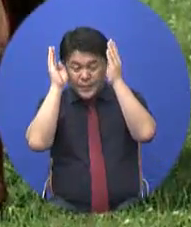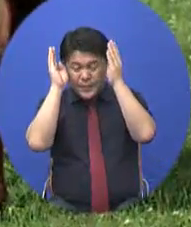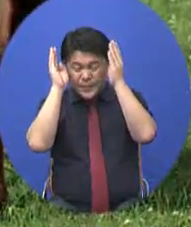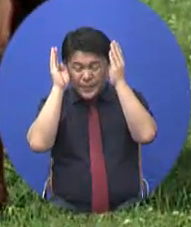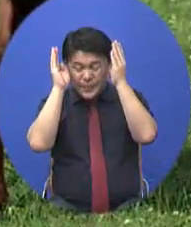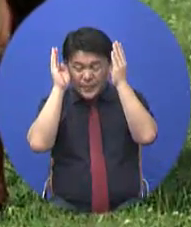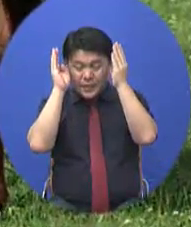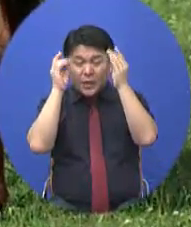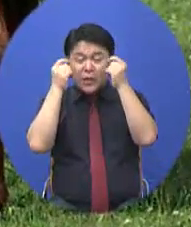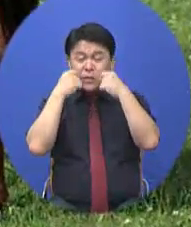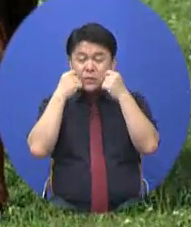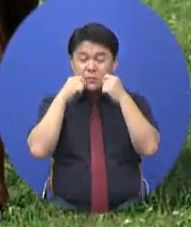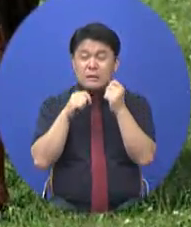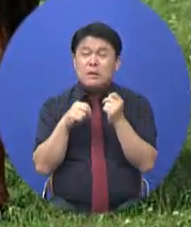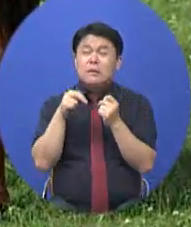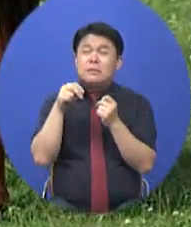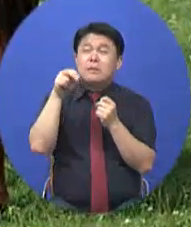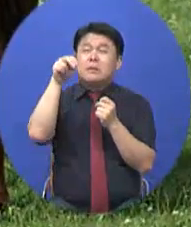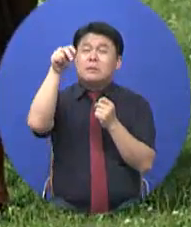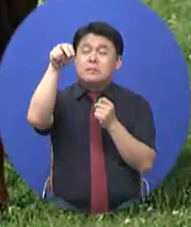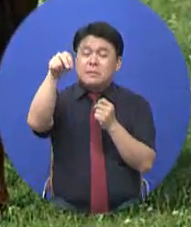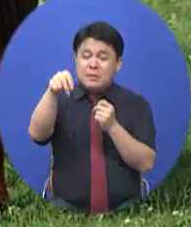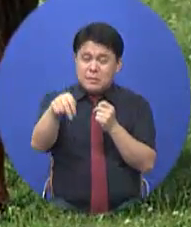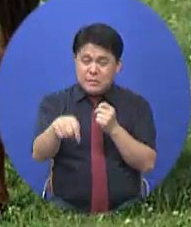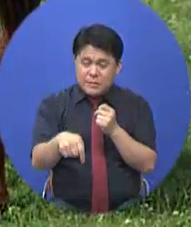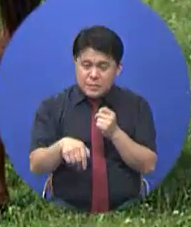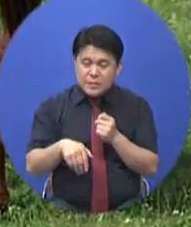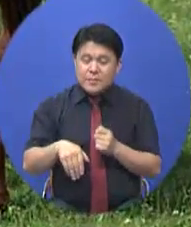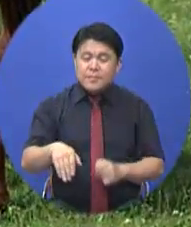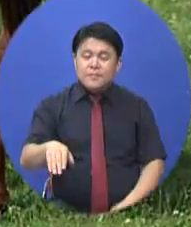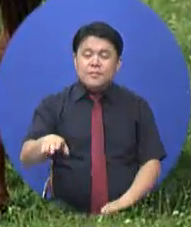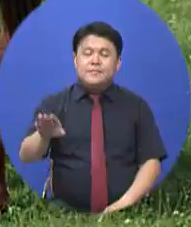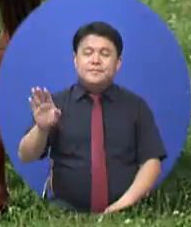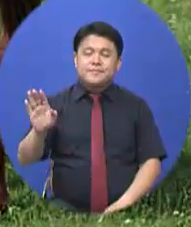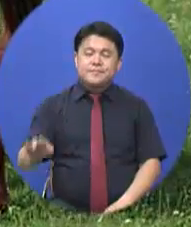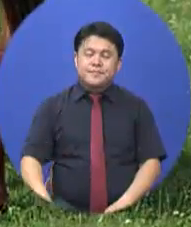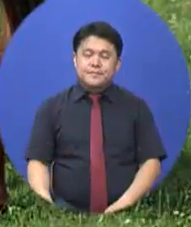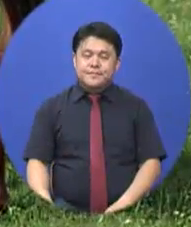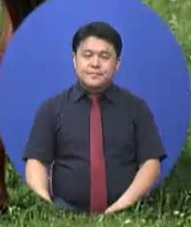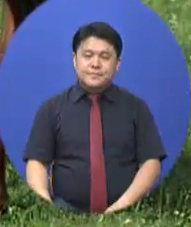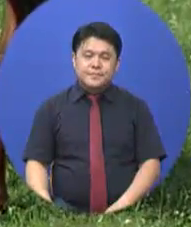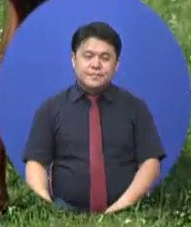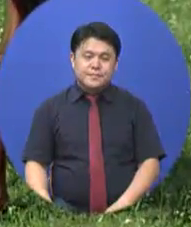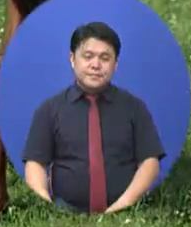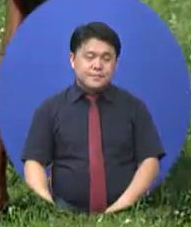나기 마저 울고 높네